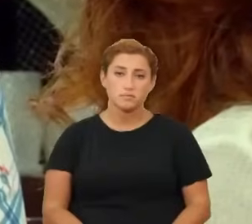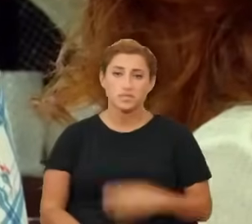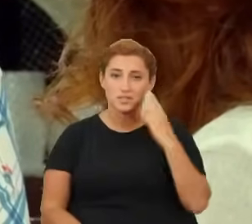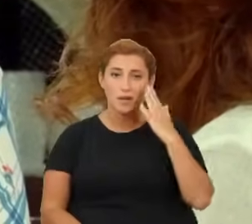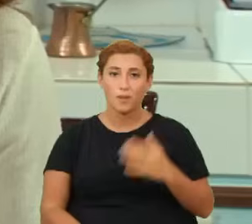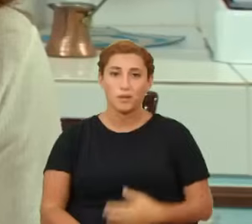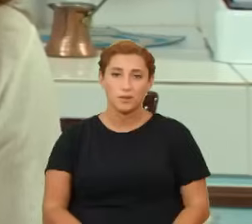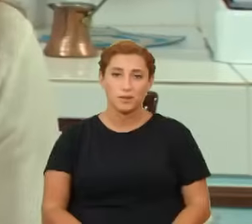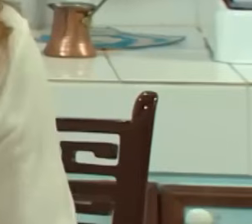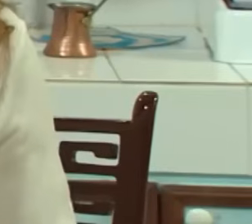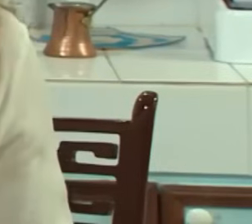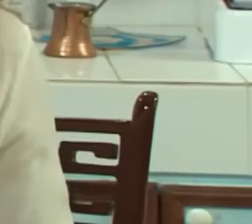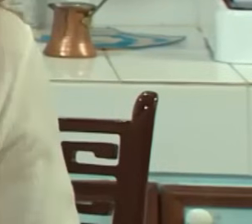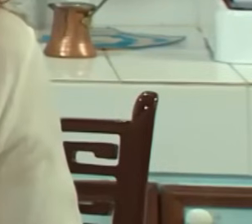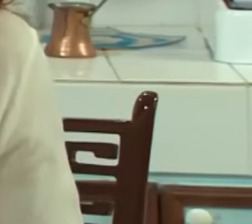Sağ ol.